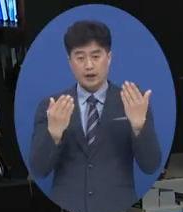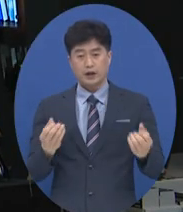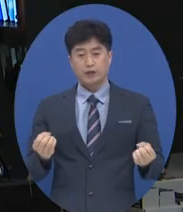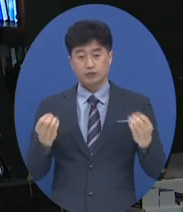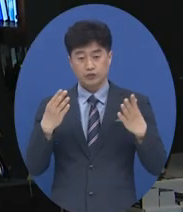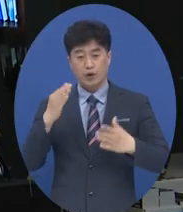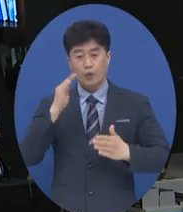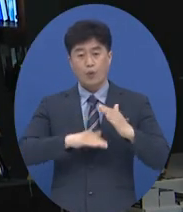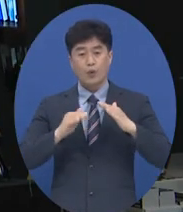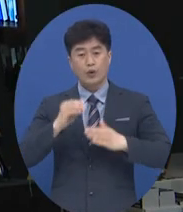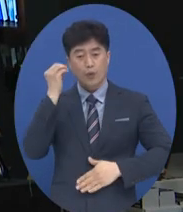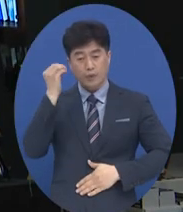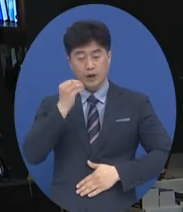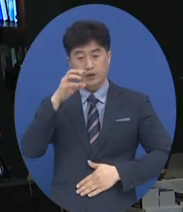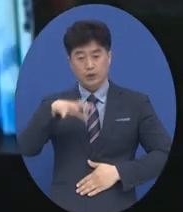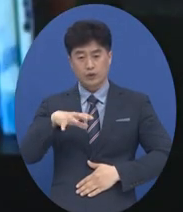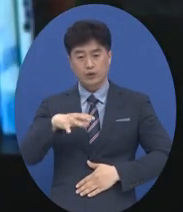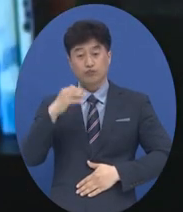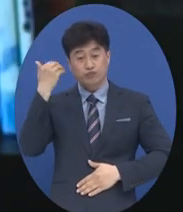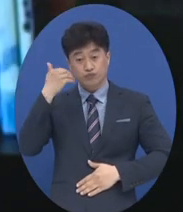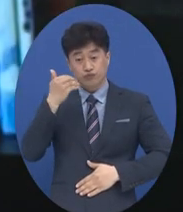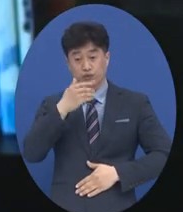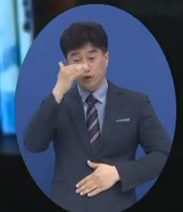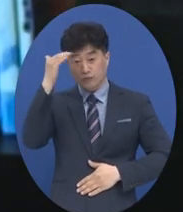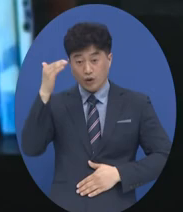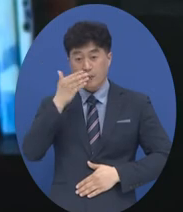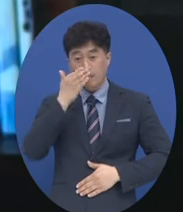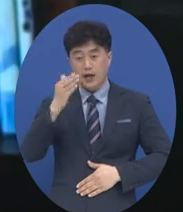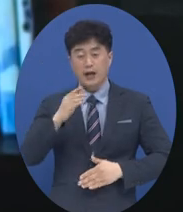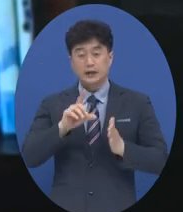공식 홈페이지에서 누구나 시청할 수 있도록